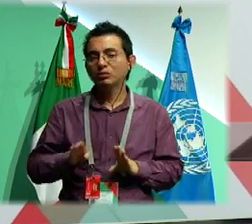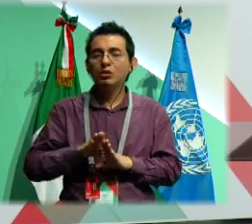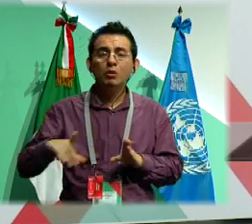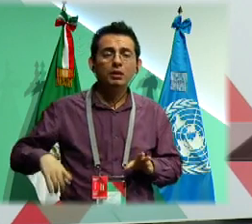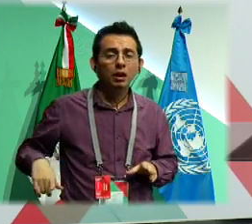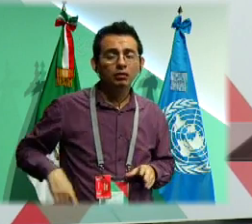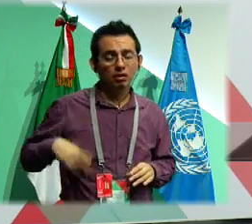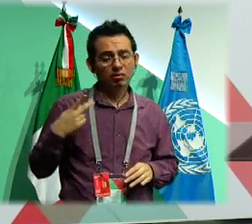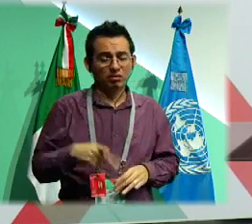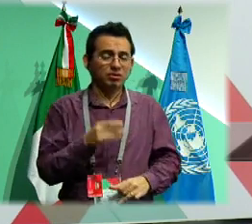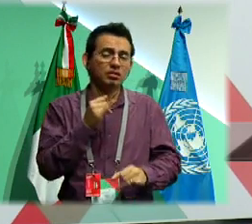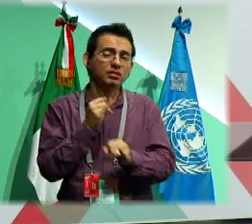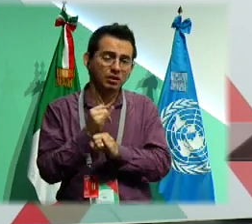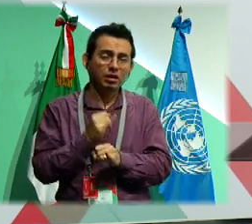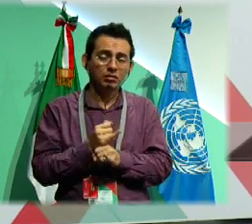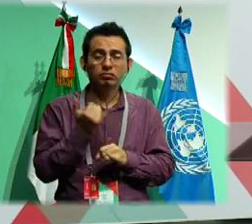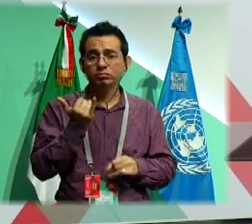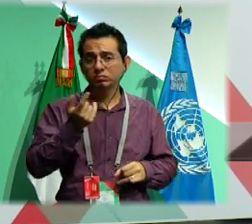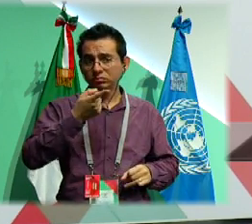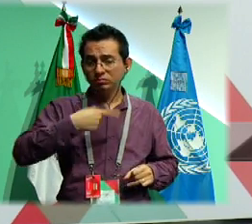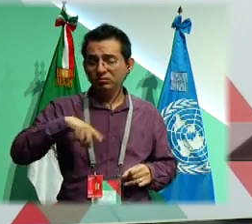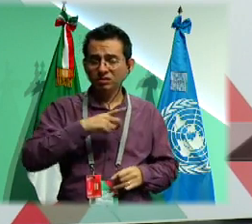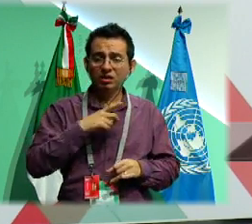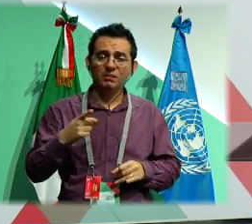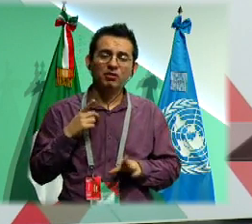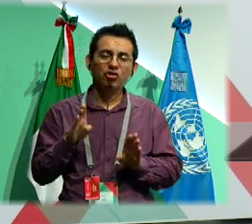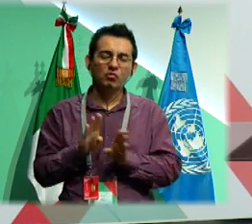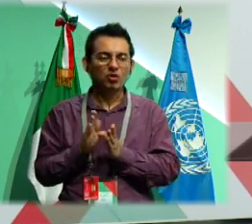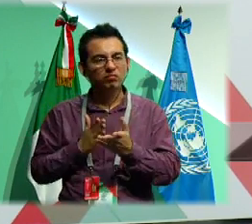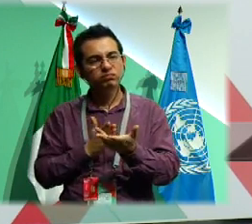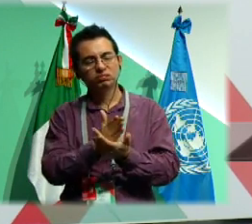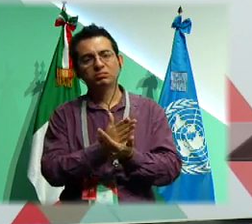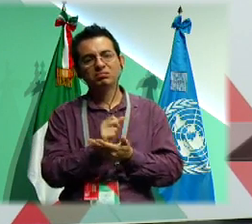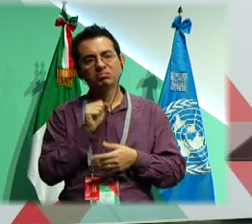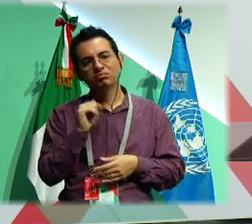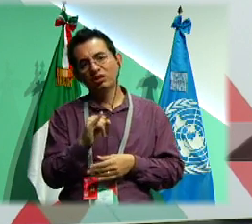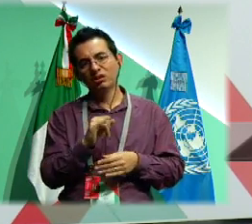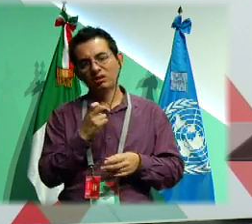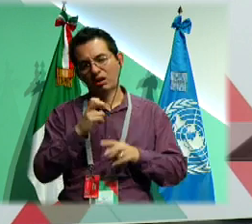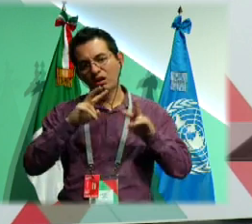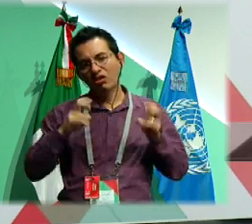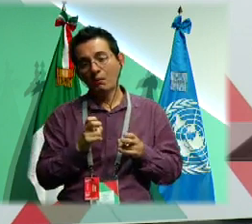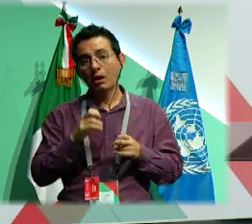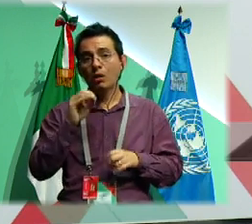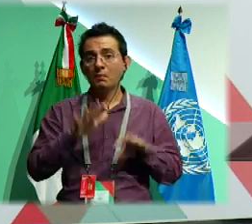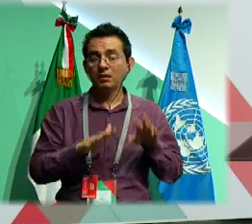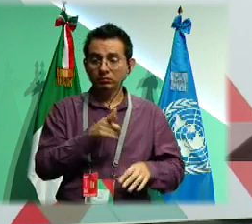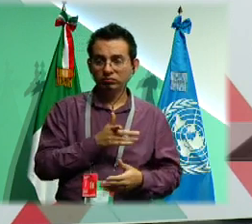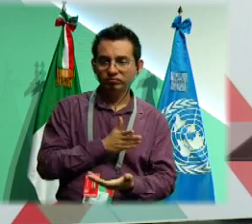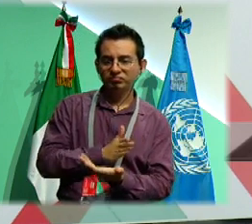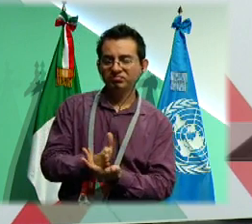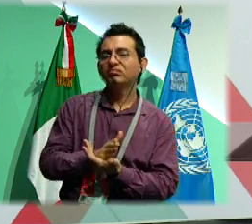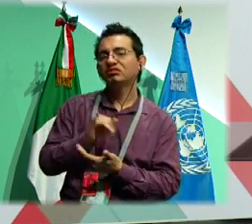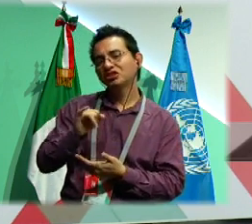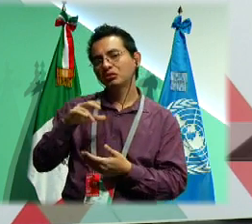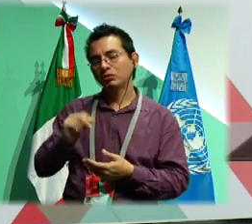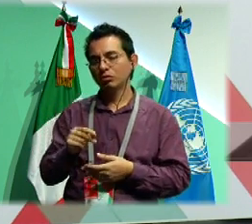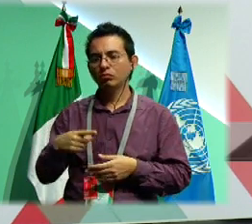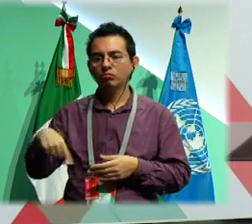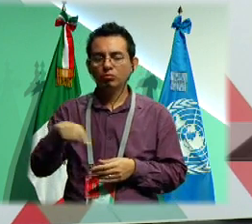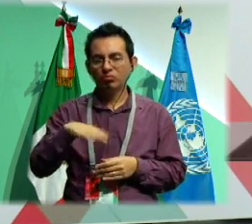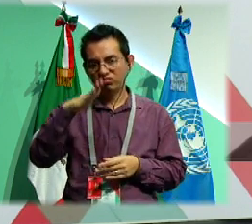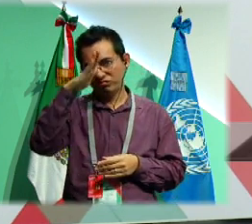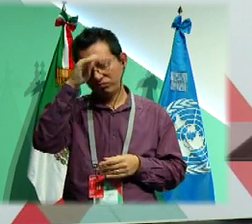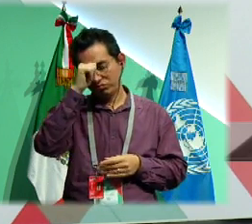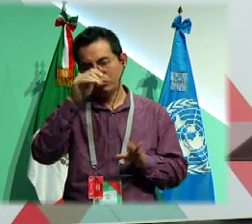Il faut dire à ces personnes pourquoi certaines questions ne sont pas des questions commerciales, mais des questions